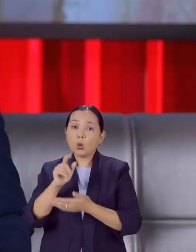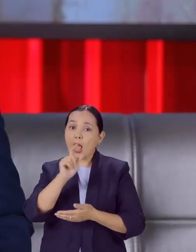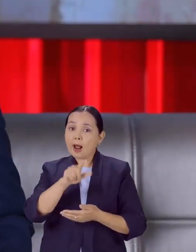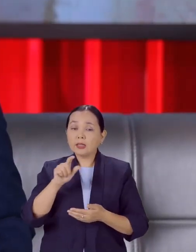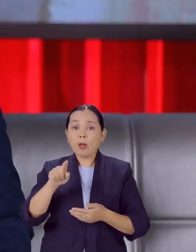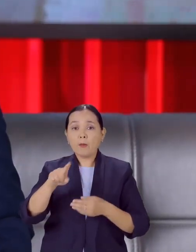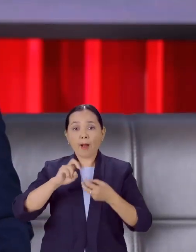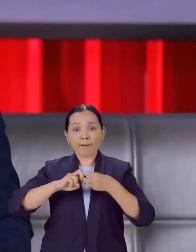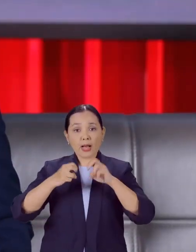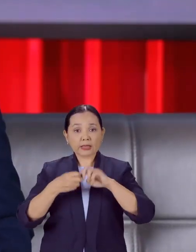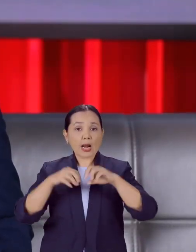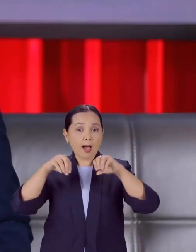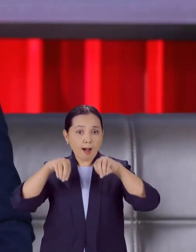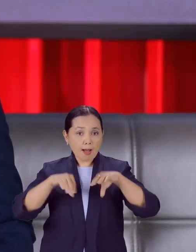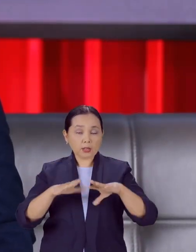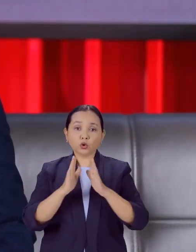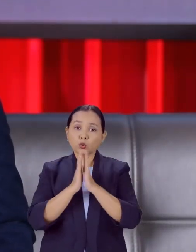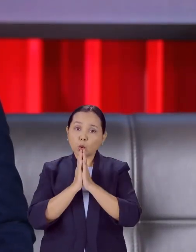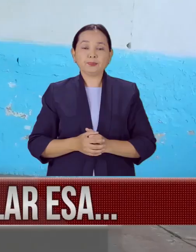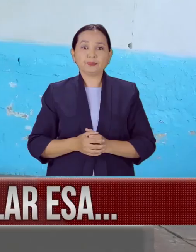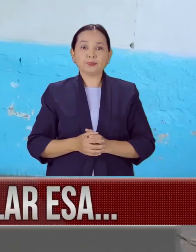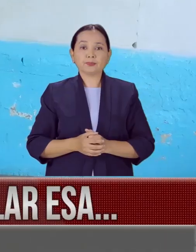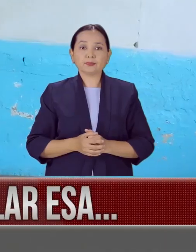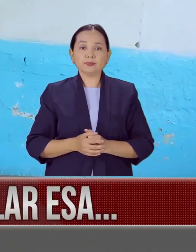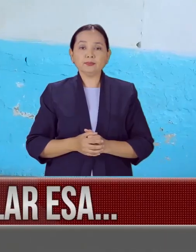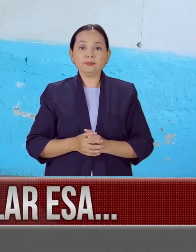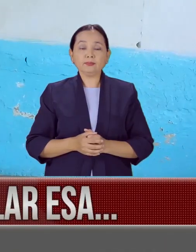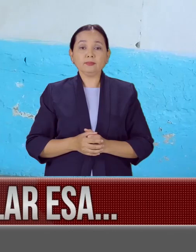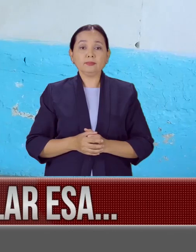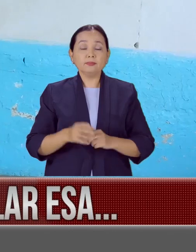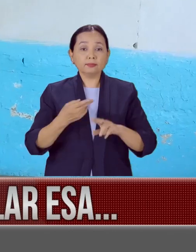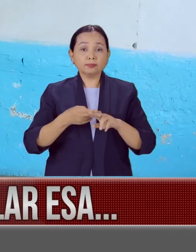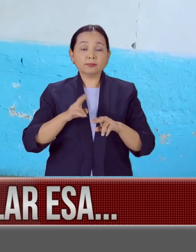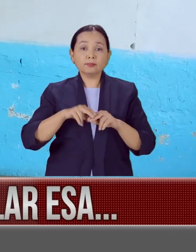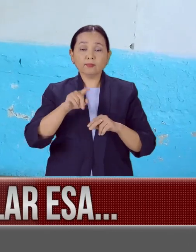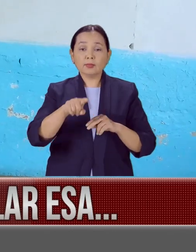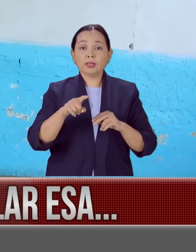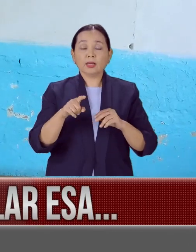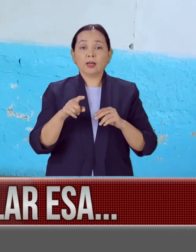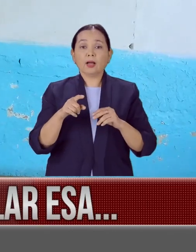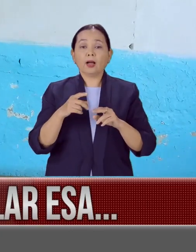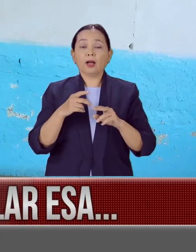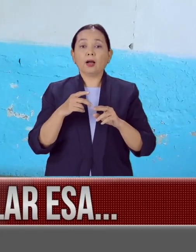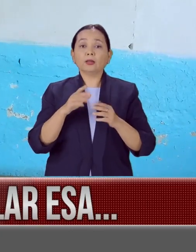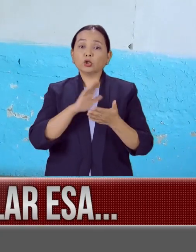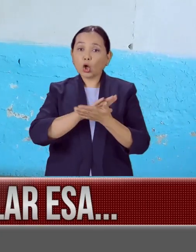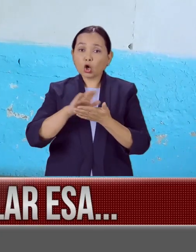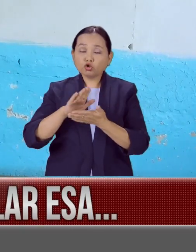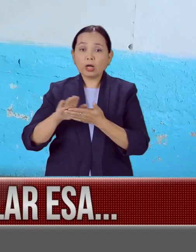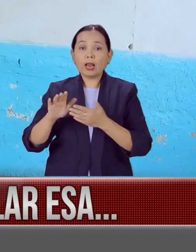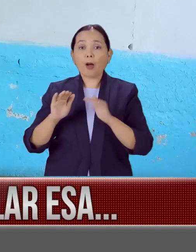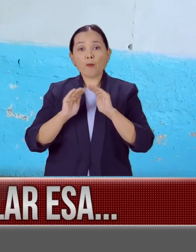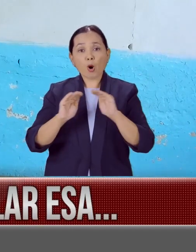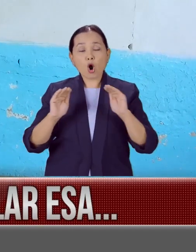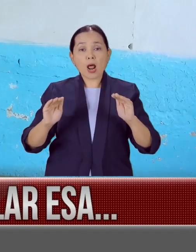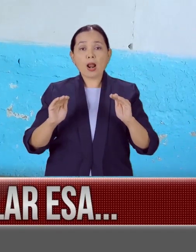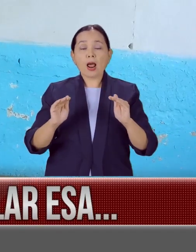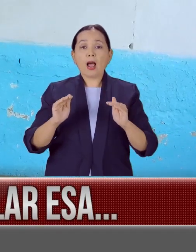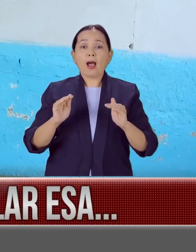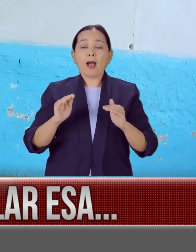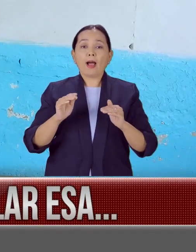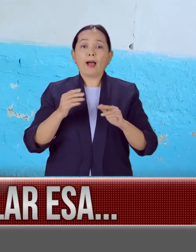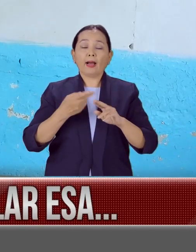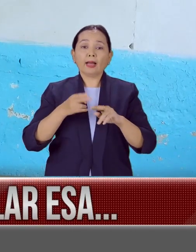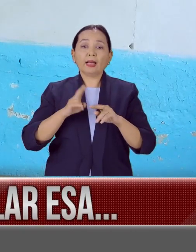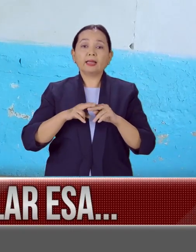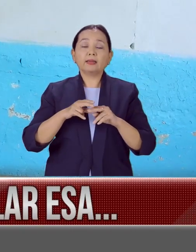shu masalaga qaratishlarini so'ragan bo'lardik. Bizga musorxona, kulxona aytdi. Shuni tozalab, balalarimni bir qo'limga bala bir